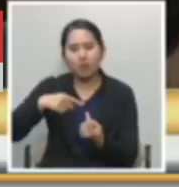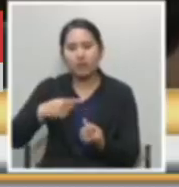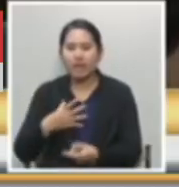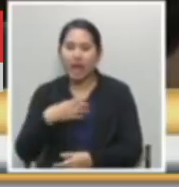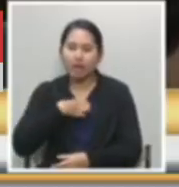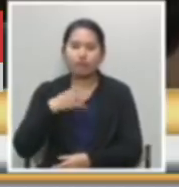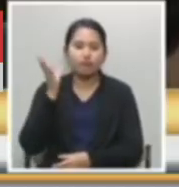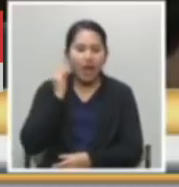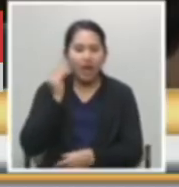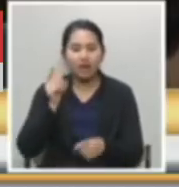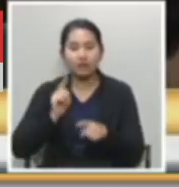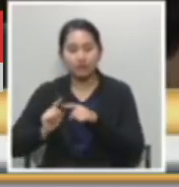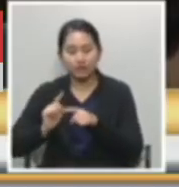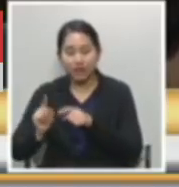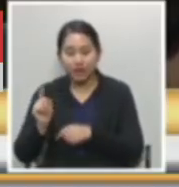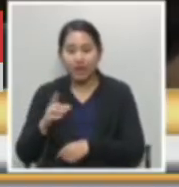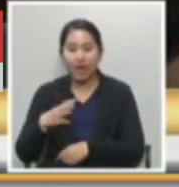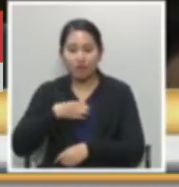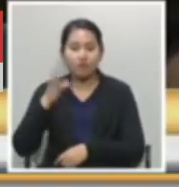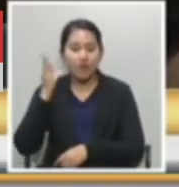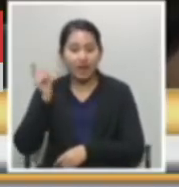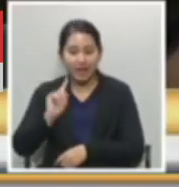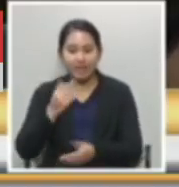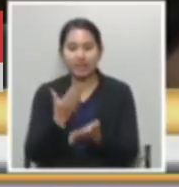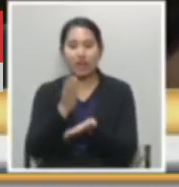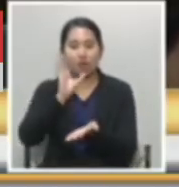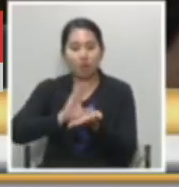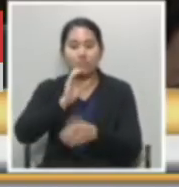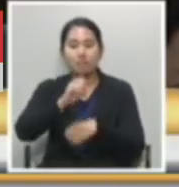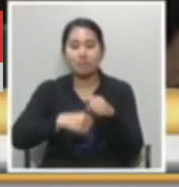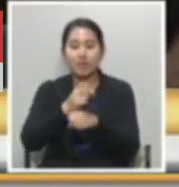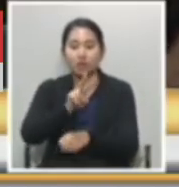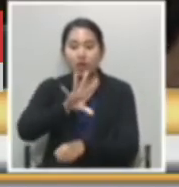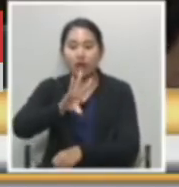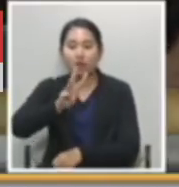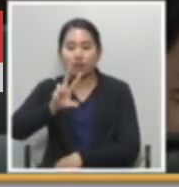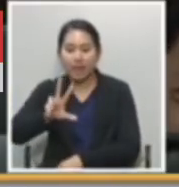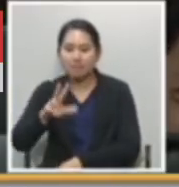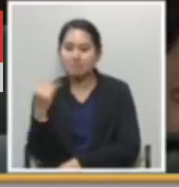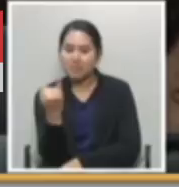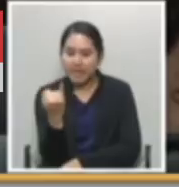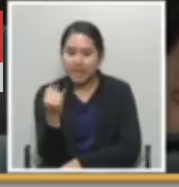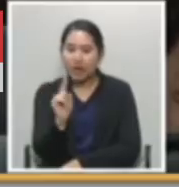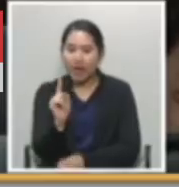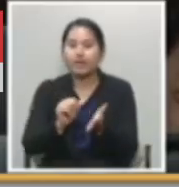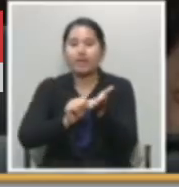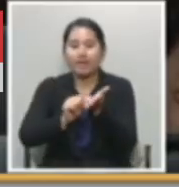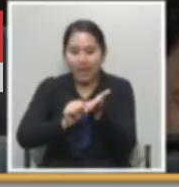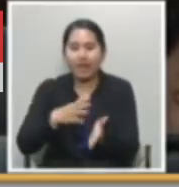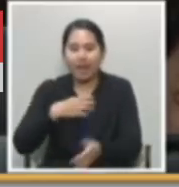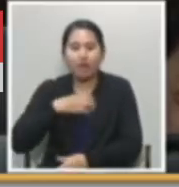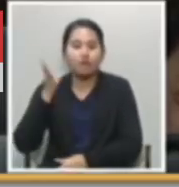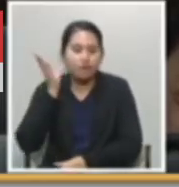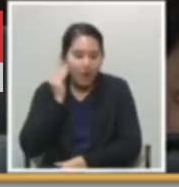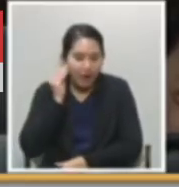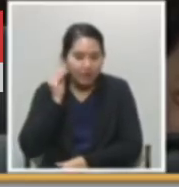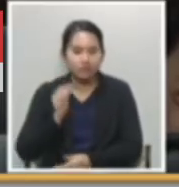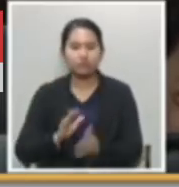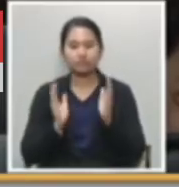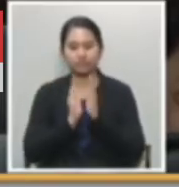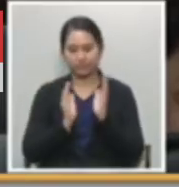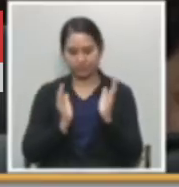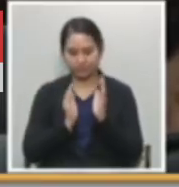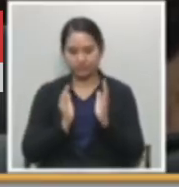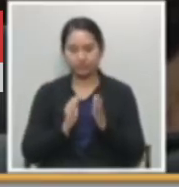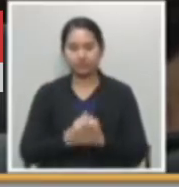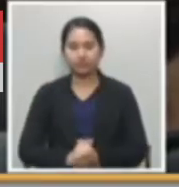ท่านอภิปรายว่างบประมาณปี2563ไม่ดีตรงไหนต้องปรับปรุงตรงไหนผมอยากฟังเรื่องนี้มากกว่าครับท่านประธานครับขอบคุณครับ